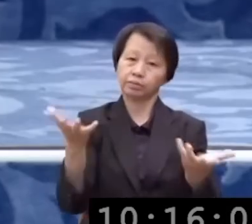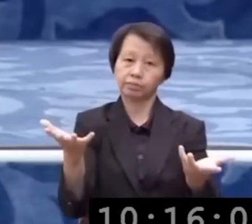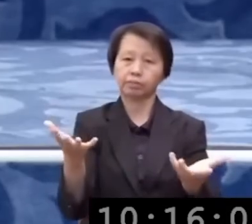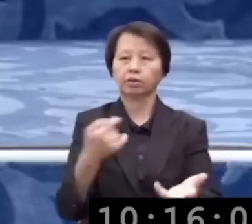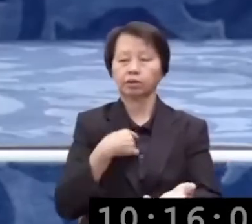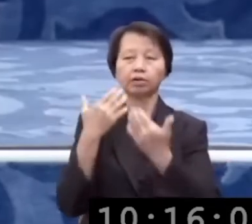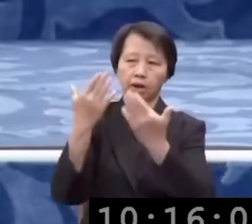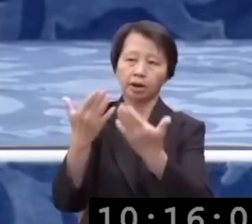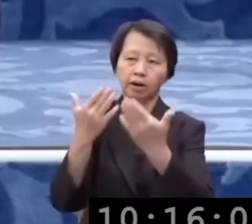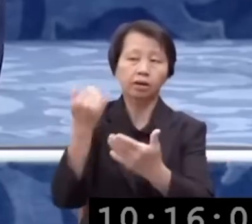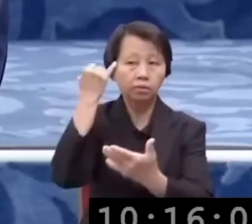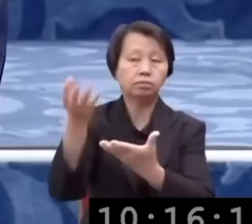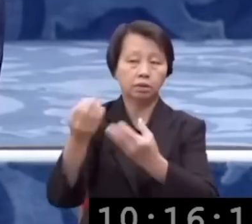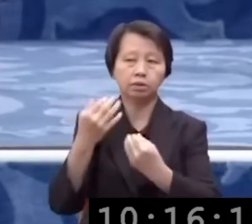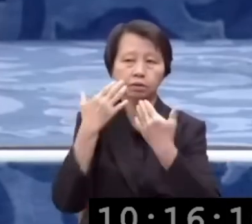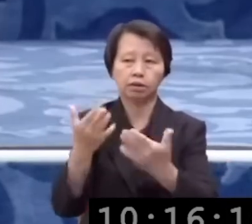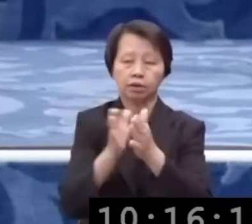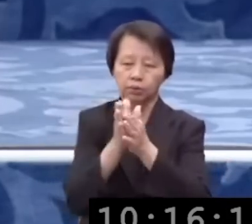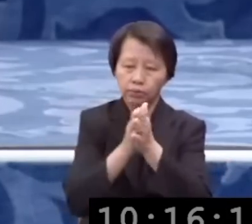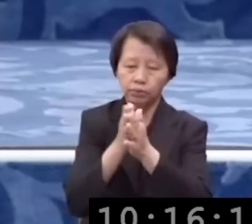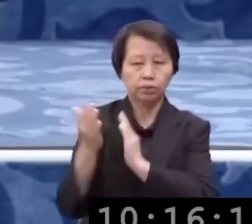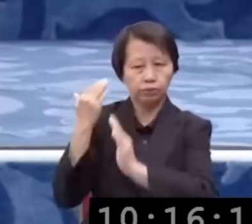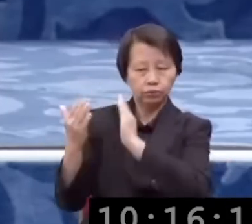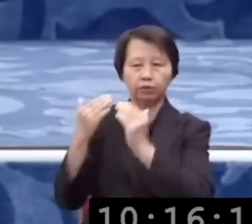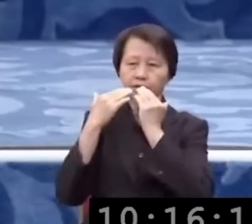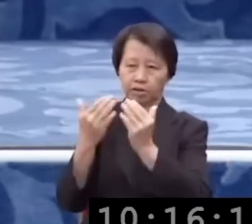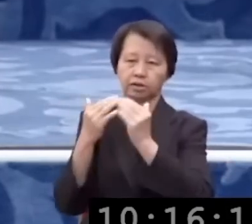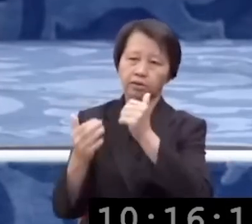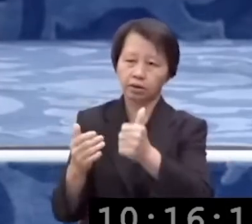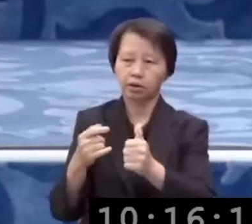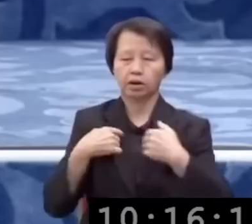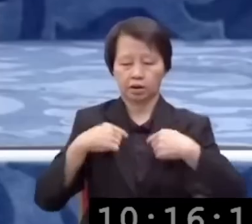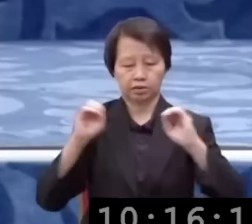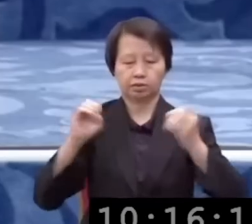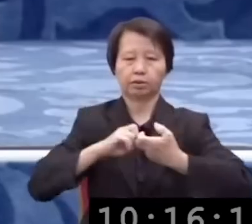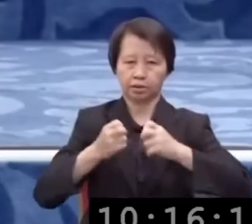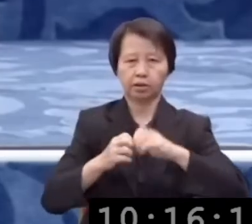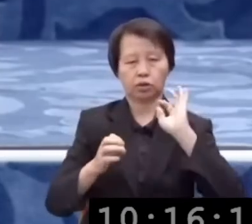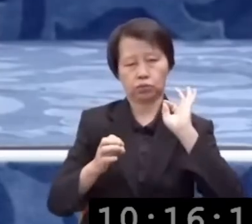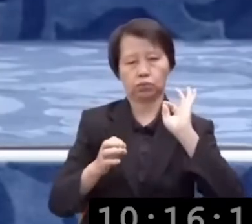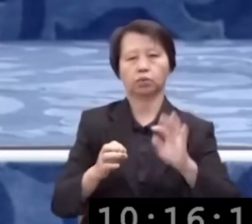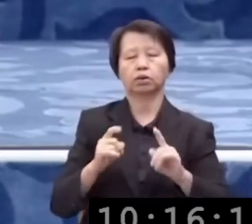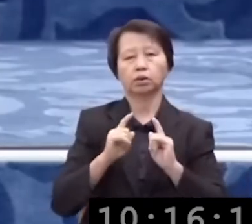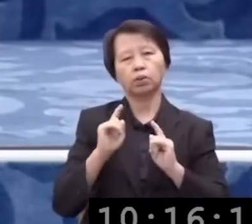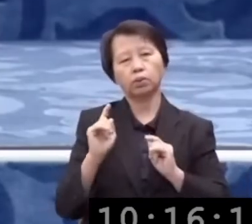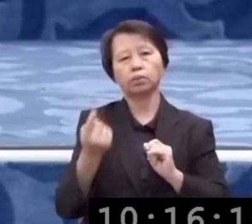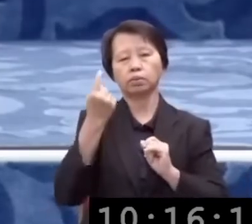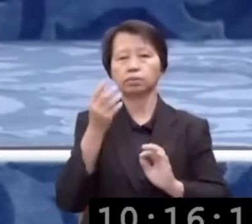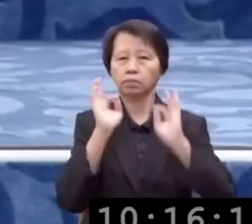saya hargai usaha-usaha terdahulu Saya tidak ada masalah cuma